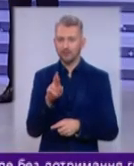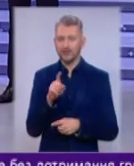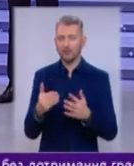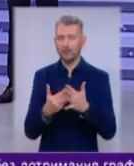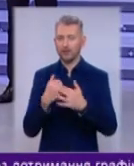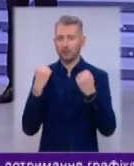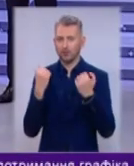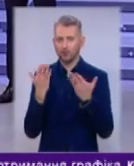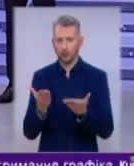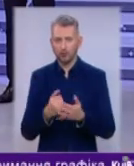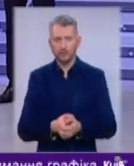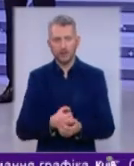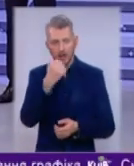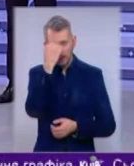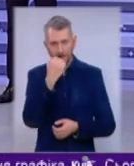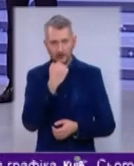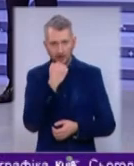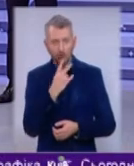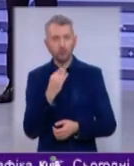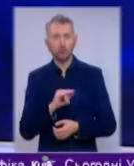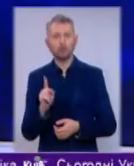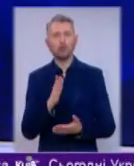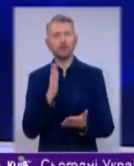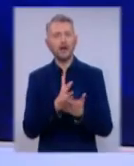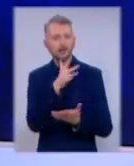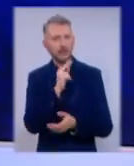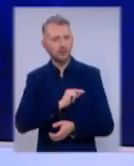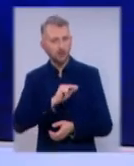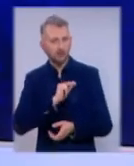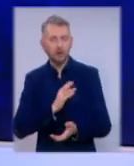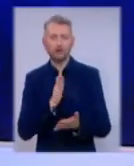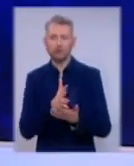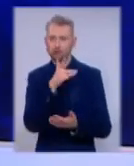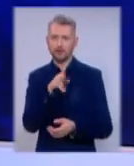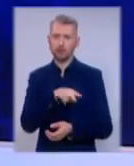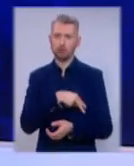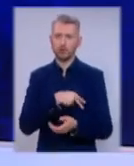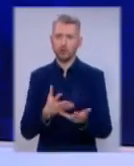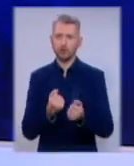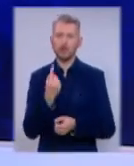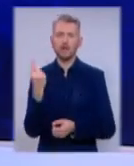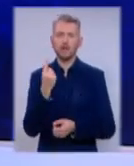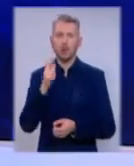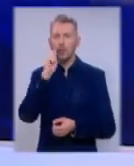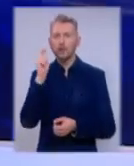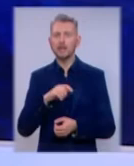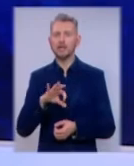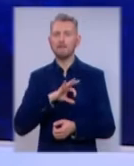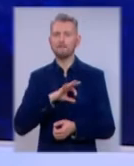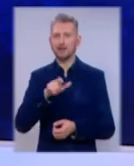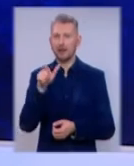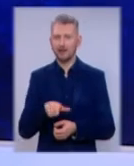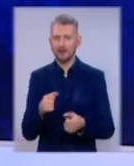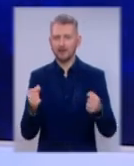спорту. Женя, прошу. Дякую, Олексо. Ну що ж, є час працювати, є час нагороди отримувати. Єдиний український